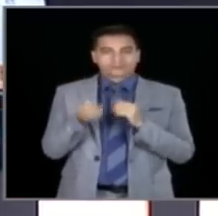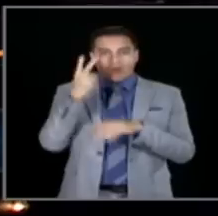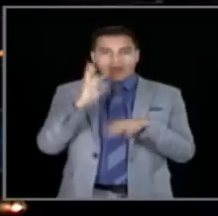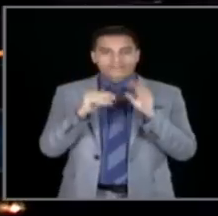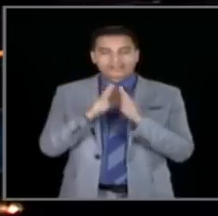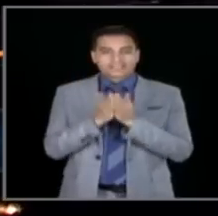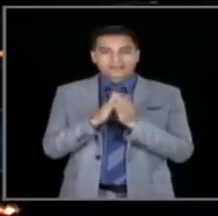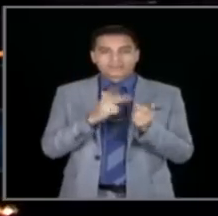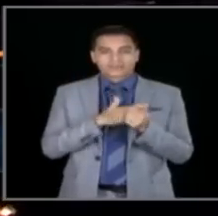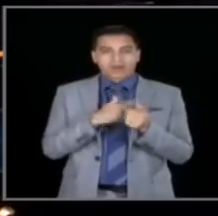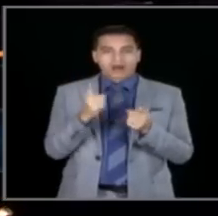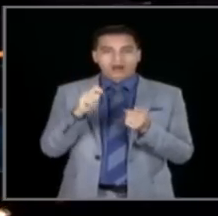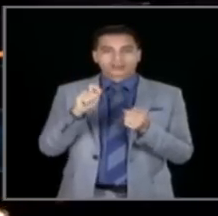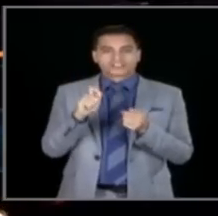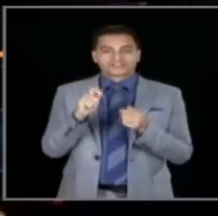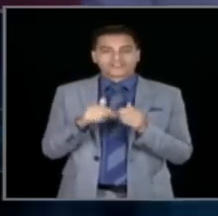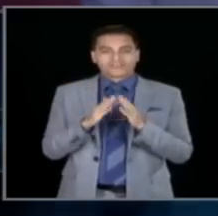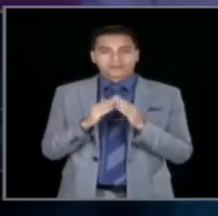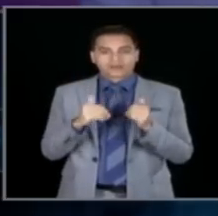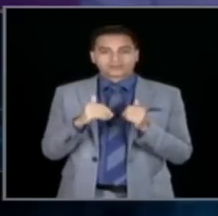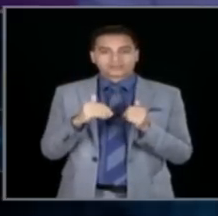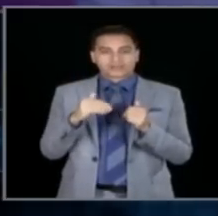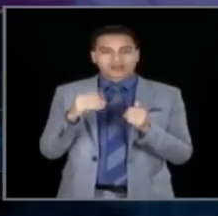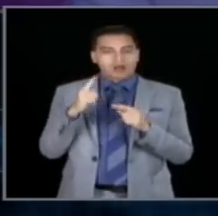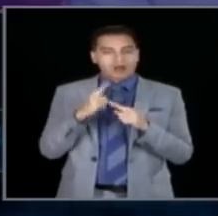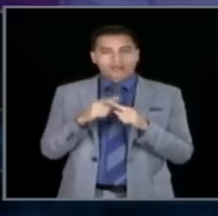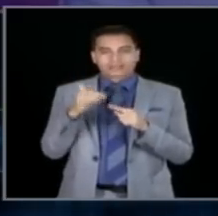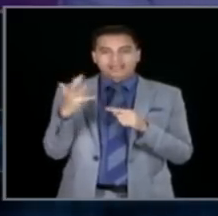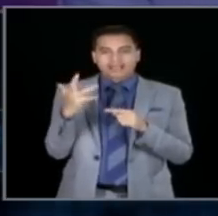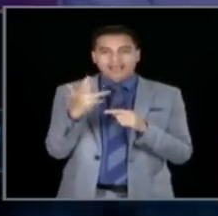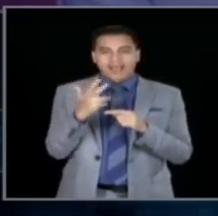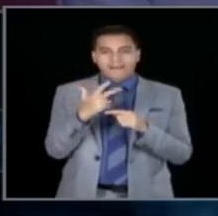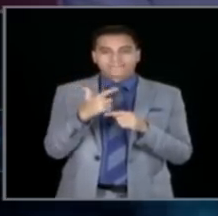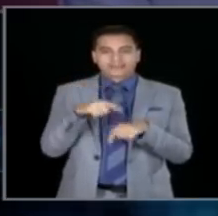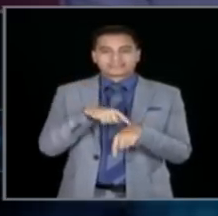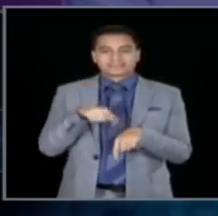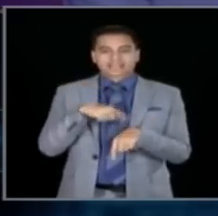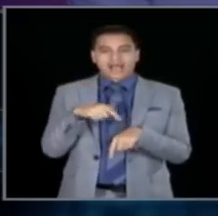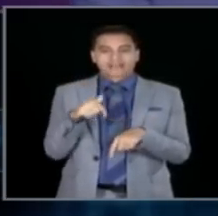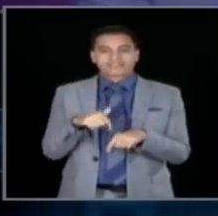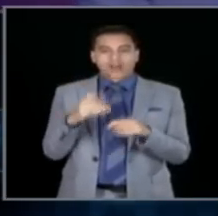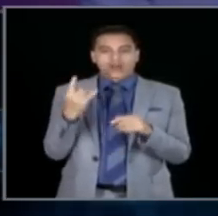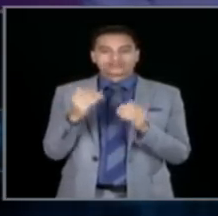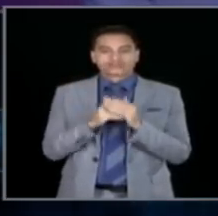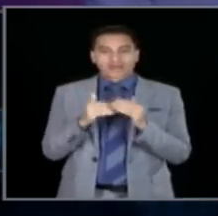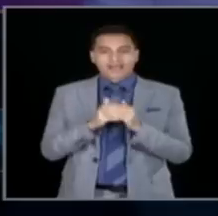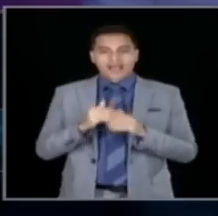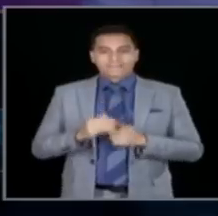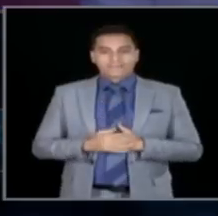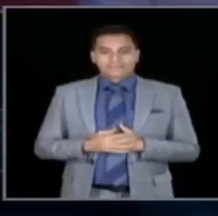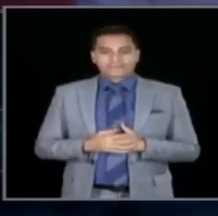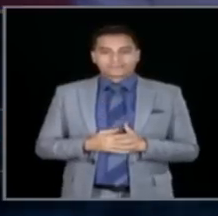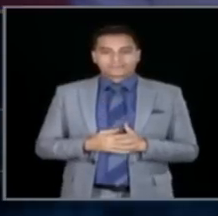كتاب رصف مصر؟ جمال حمدان. غلط. كم عدد الساعات في 10 أيام؟